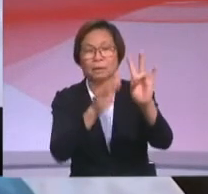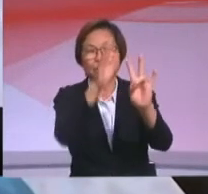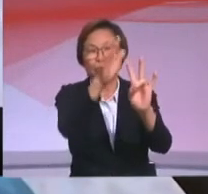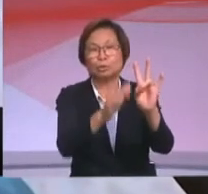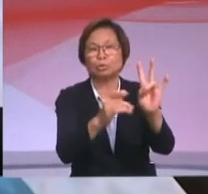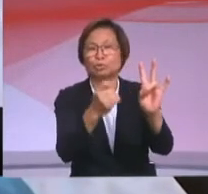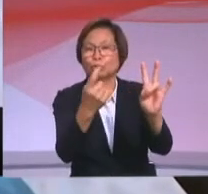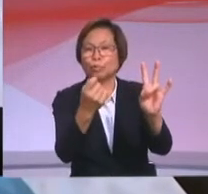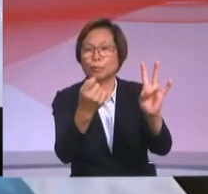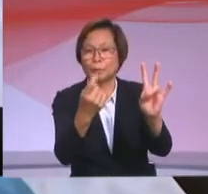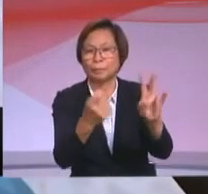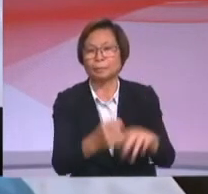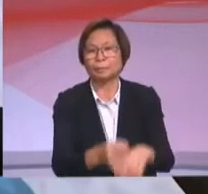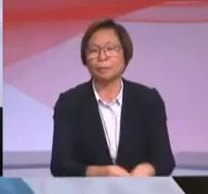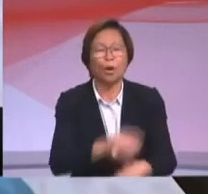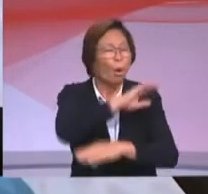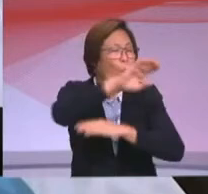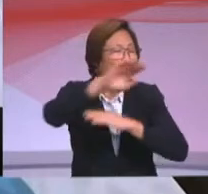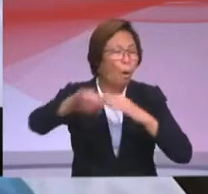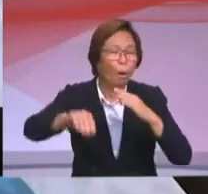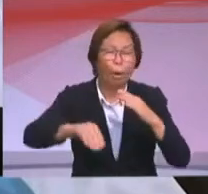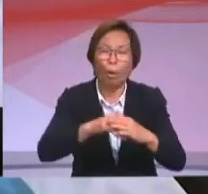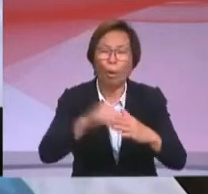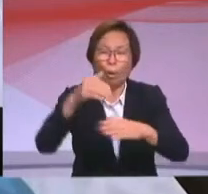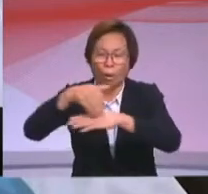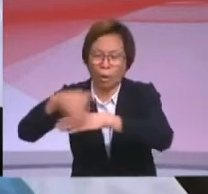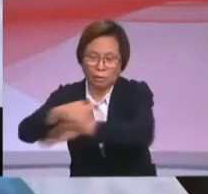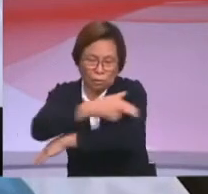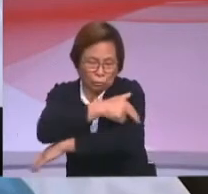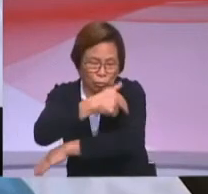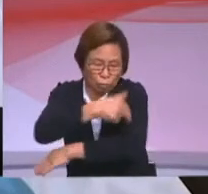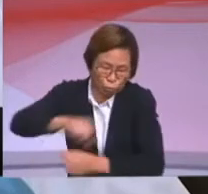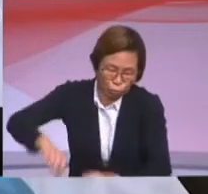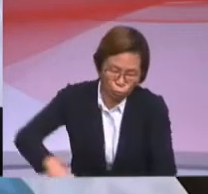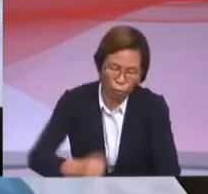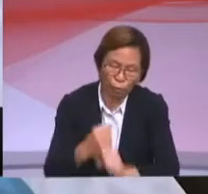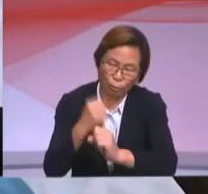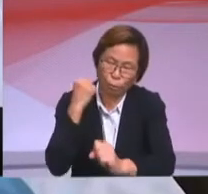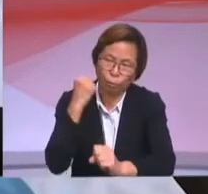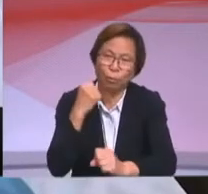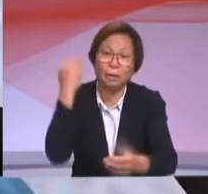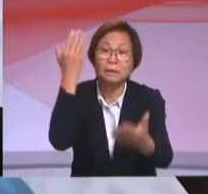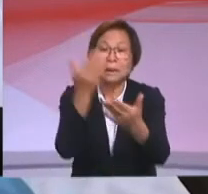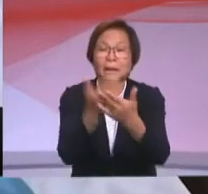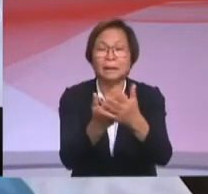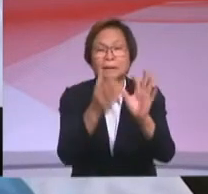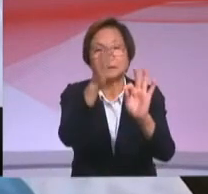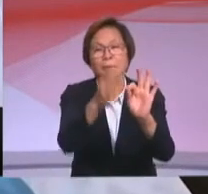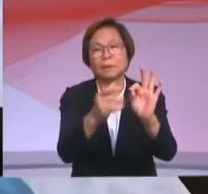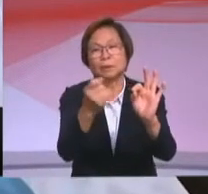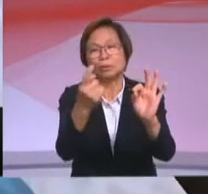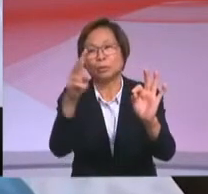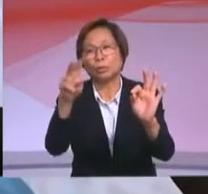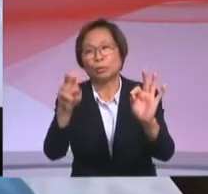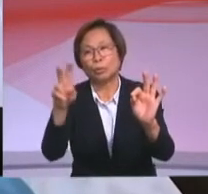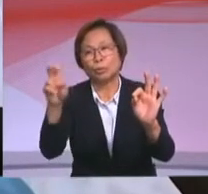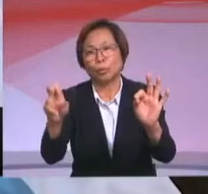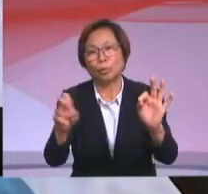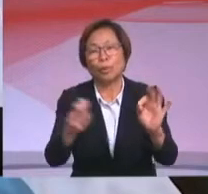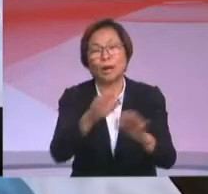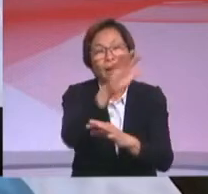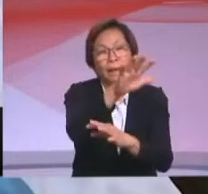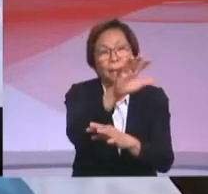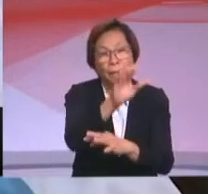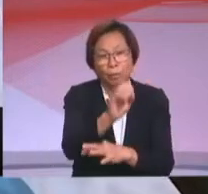7 November 2020. Kesemua kes telah dimasukkan ke Hospital Sungai Buloh. Sehingga 9 November 2020, sejumlah